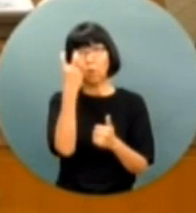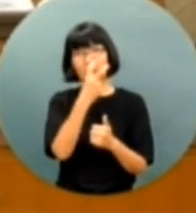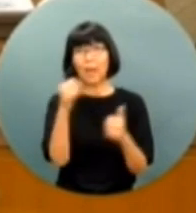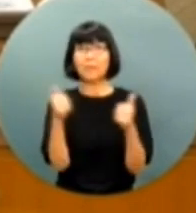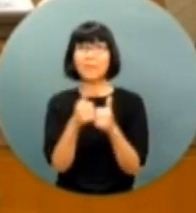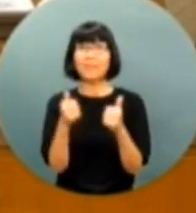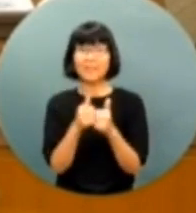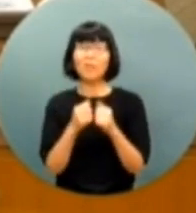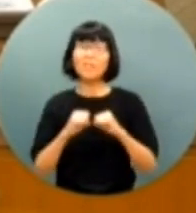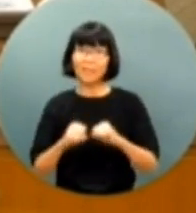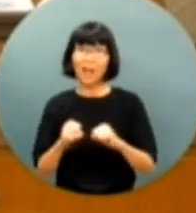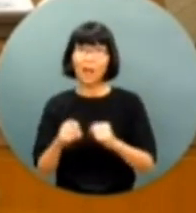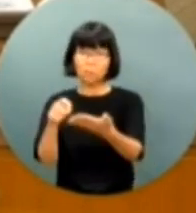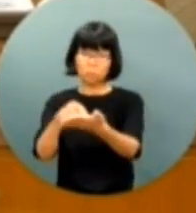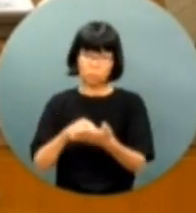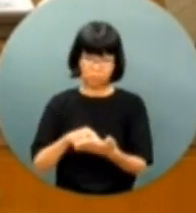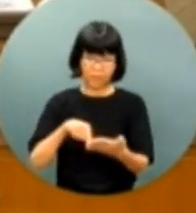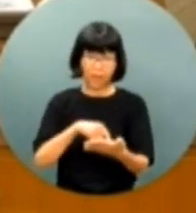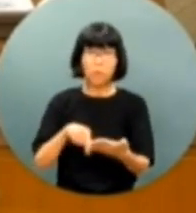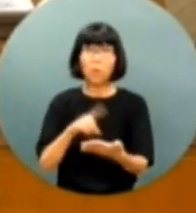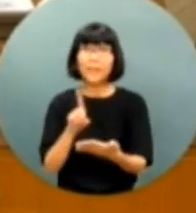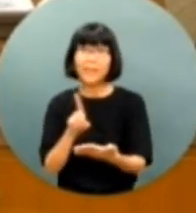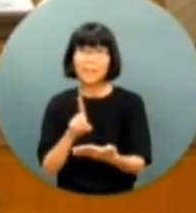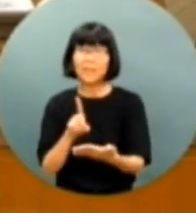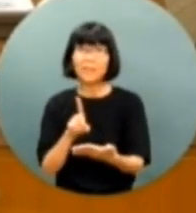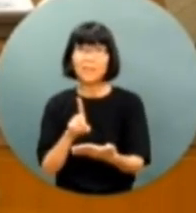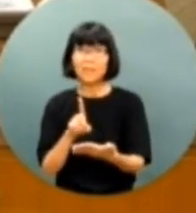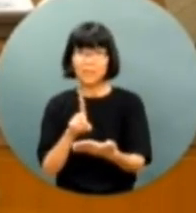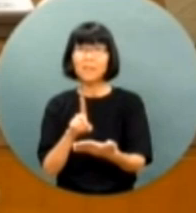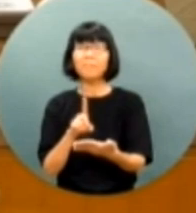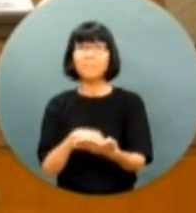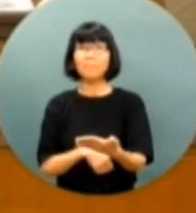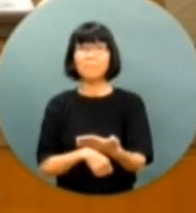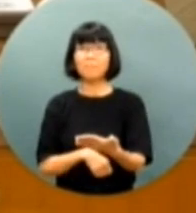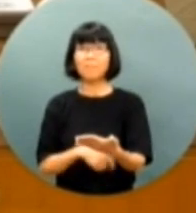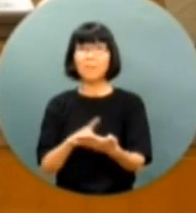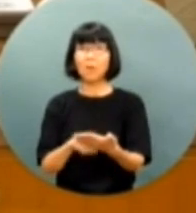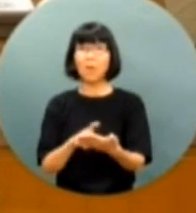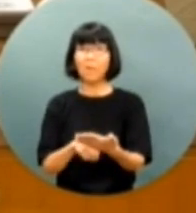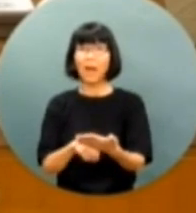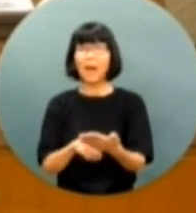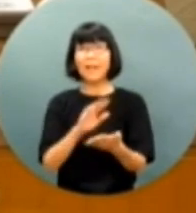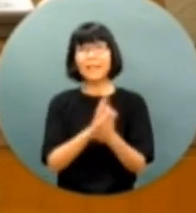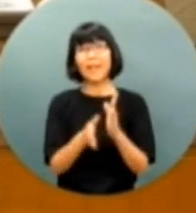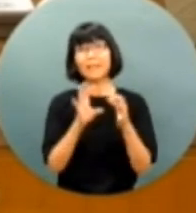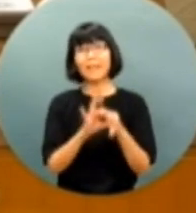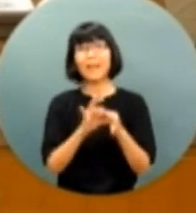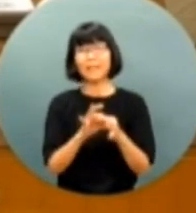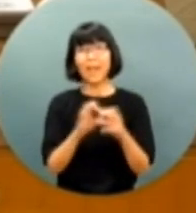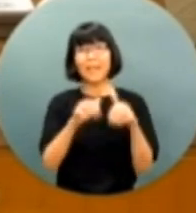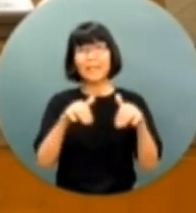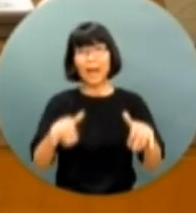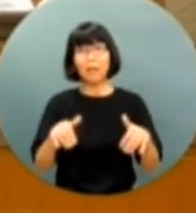ました。申し出の概要としましては、申し出者は個人、これは匿名であります。対象者は県関係機関として知事、教